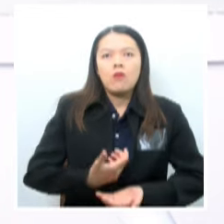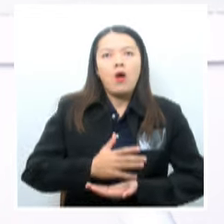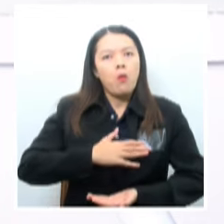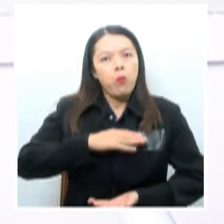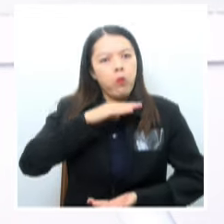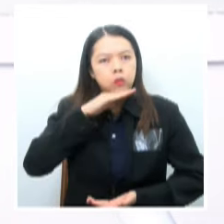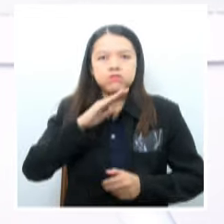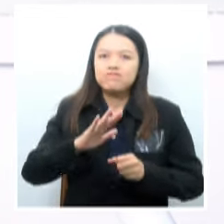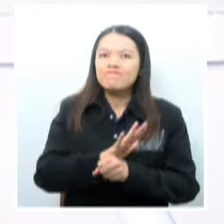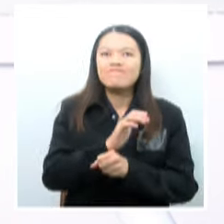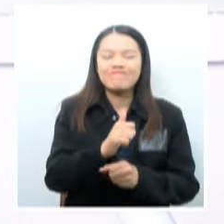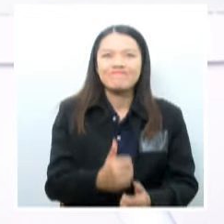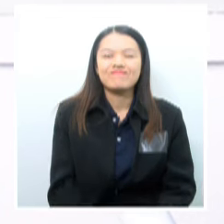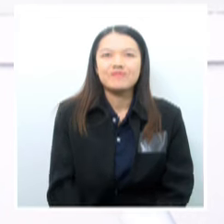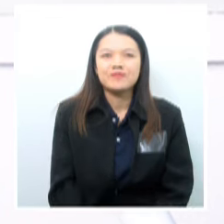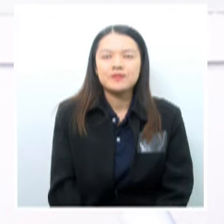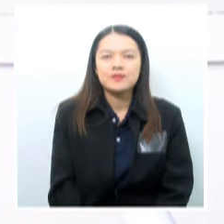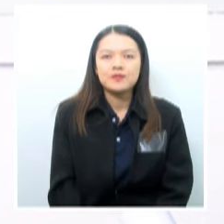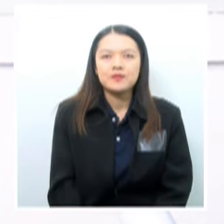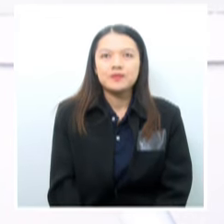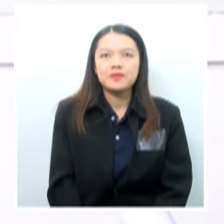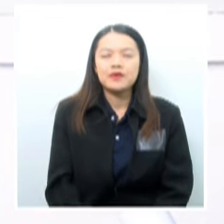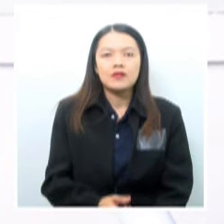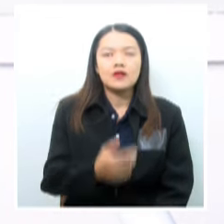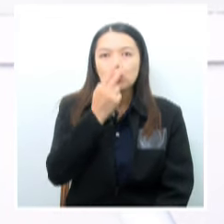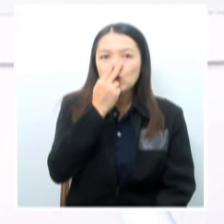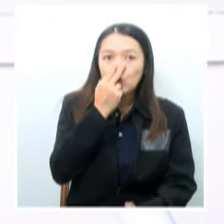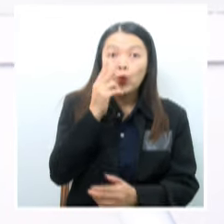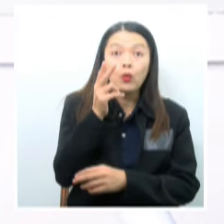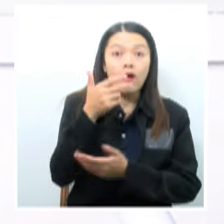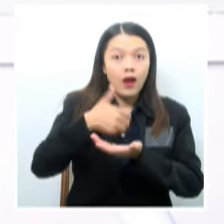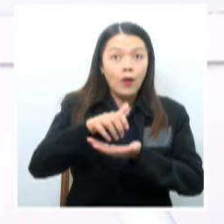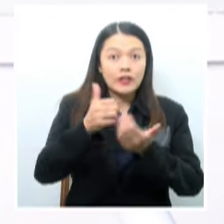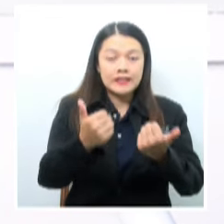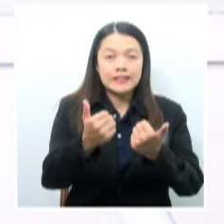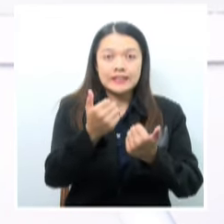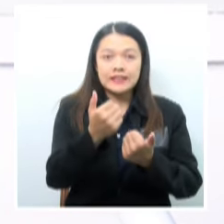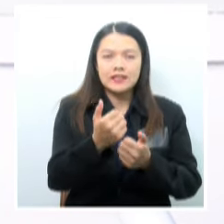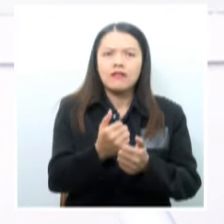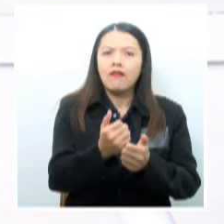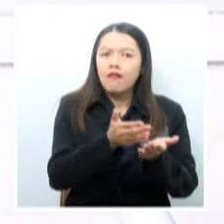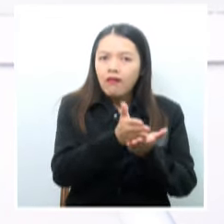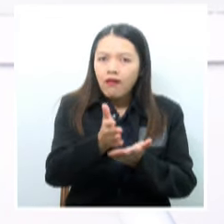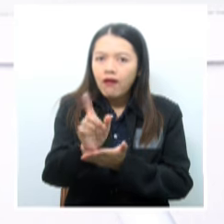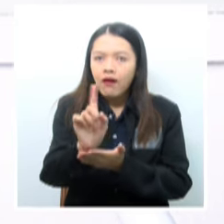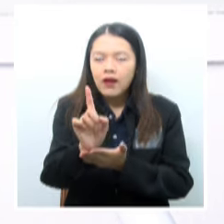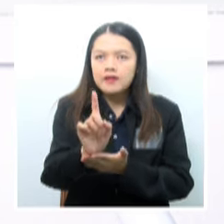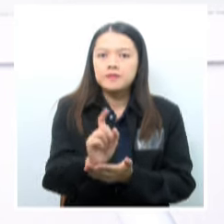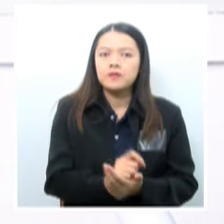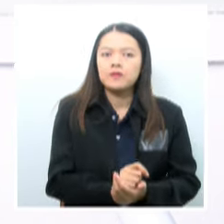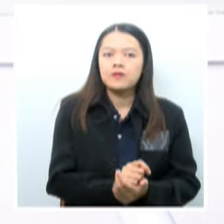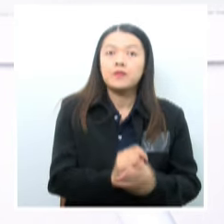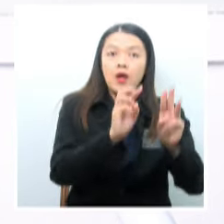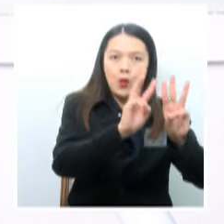ก็จุใจมากๆเลยค่ะและท่านผู้ชมสามารถที่จะติดตามรับชมรายการของเราได้ผ่านในหลากหลายช่องทางเลยนะคะไม่ว่าจะเป็นทา